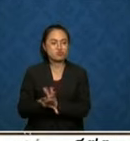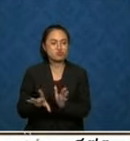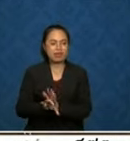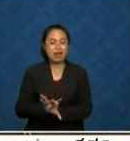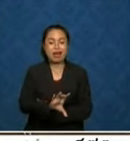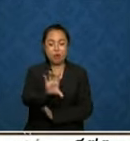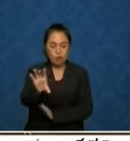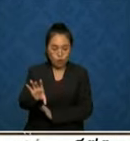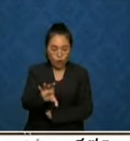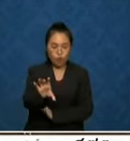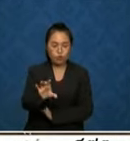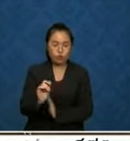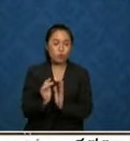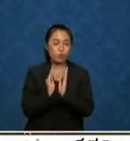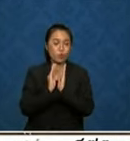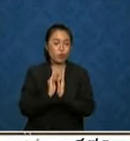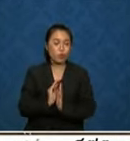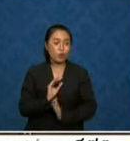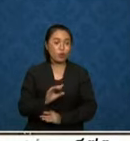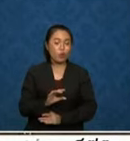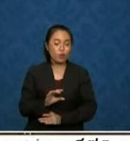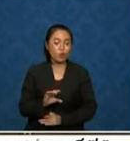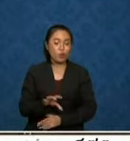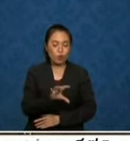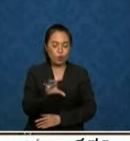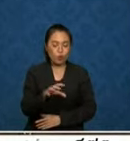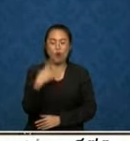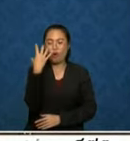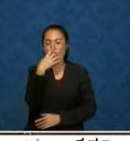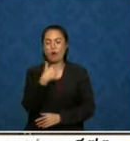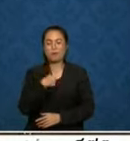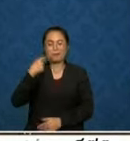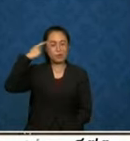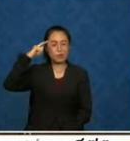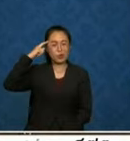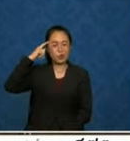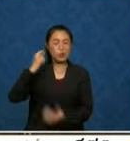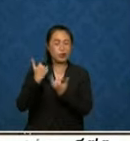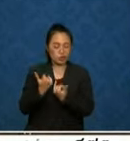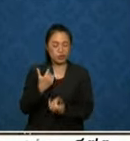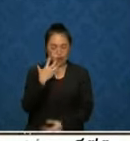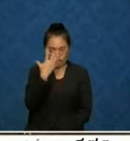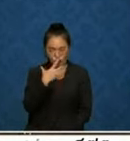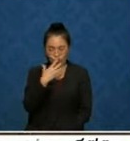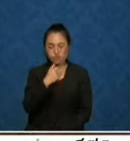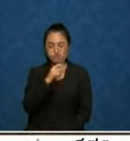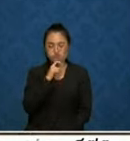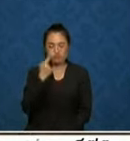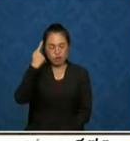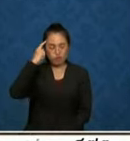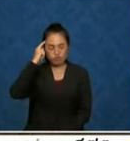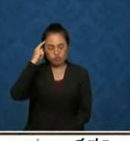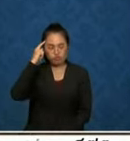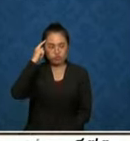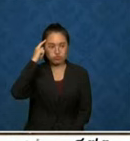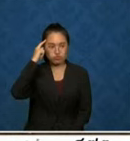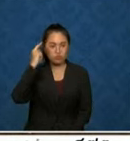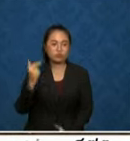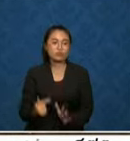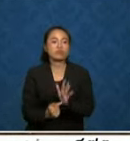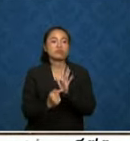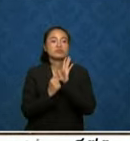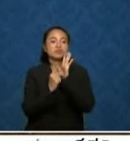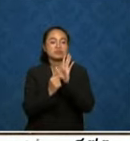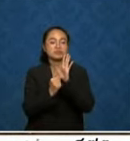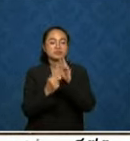ลวงโดยที่ผู้หลอกเองผู้ถูกหลอกเองก็ยังไม่ทราบว่าตัวเองขณะนี้กำลังเป็นเหยื่ออยู่นะครับผมยกตัวอย่าง